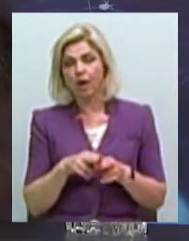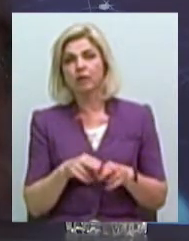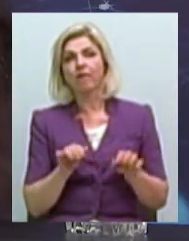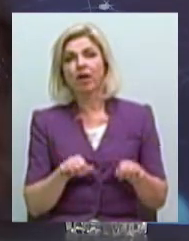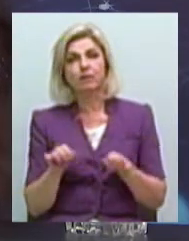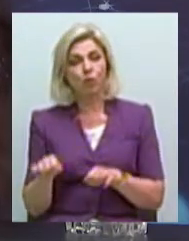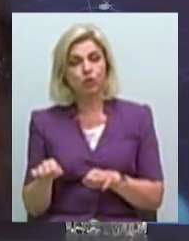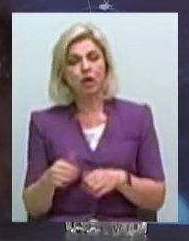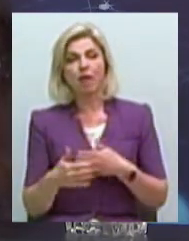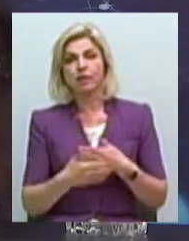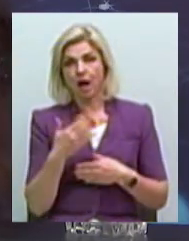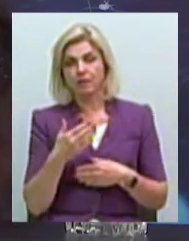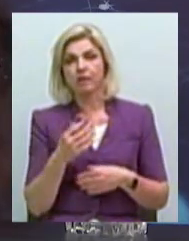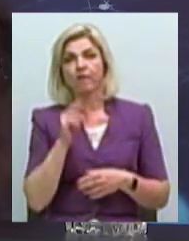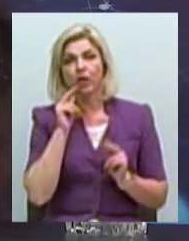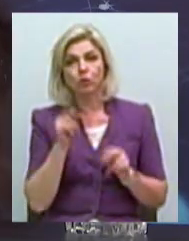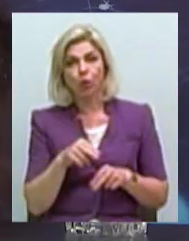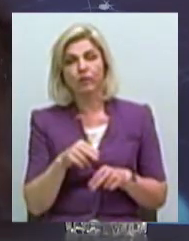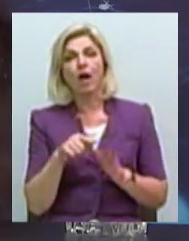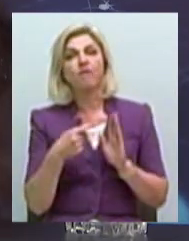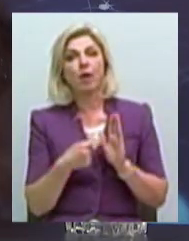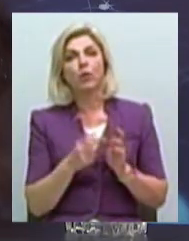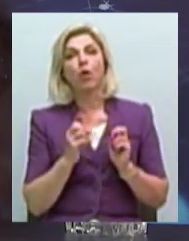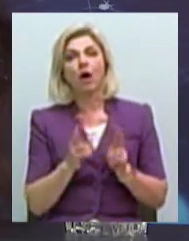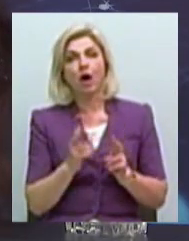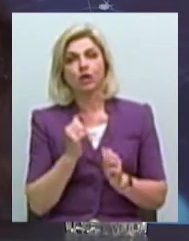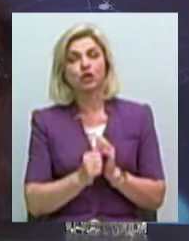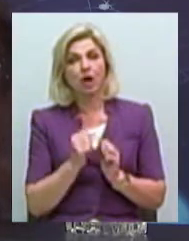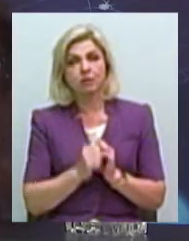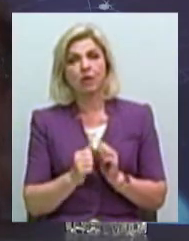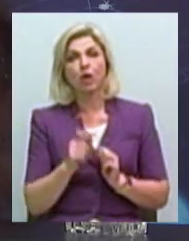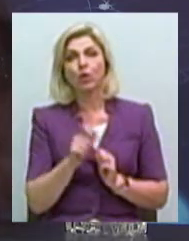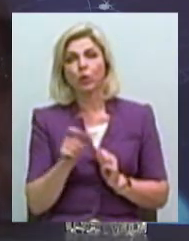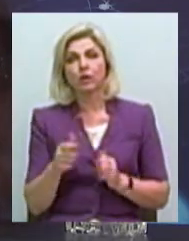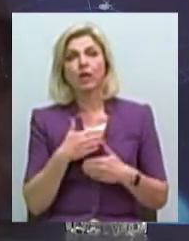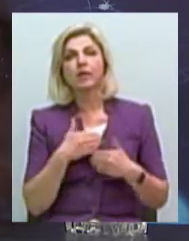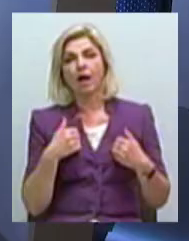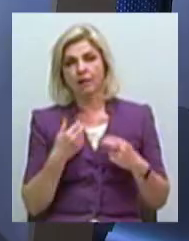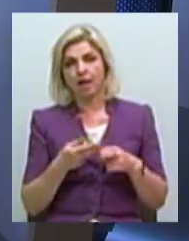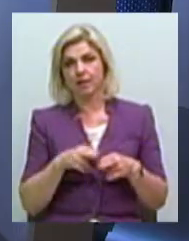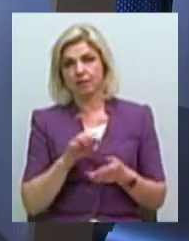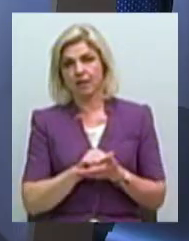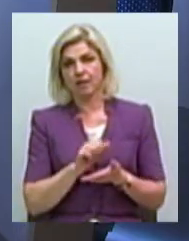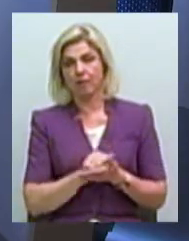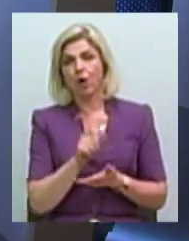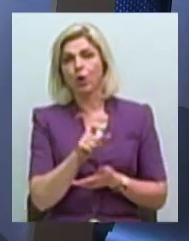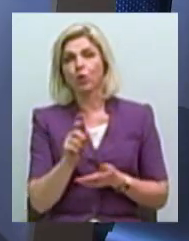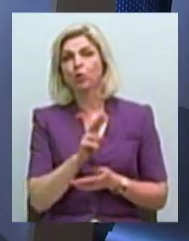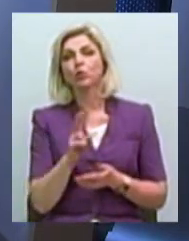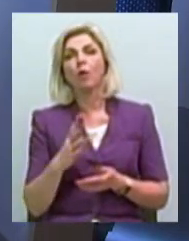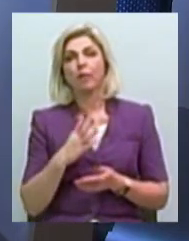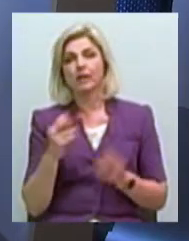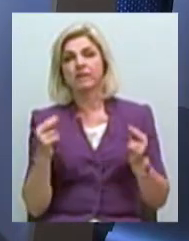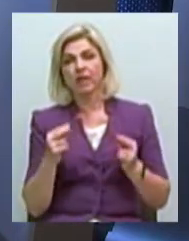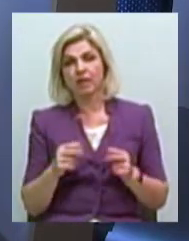возможно наказать виновных. Просто вопрос в том, как правило, очень часто люди не хотят этим заниматься. Люди, которые были свидетелями, таких как